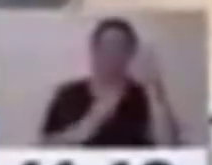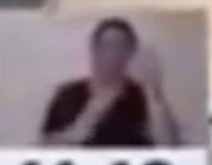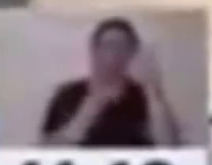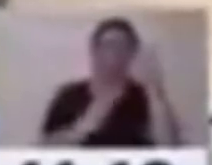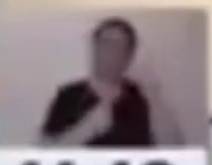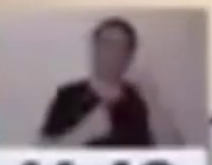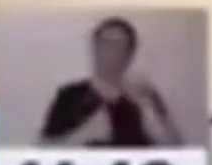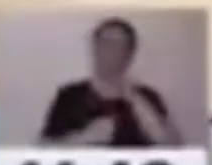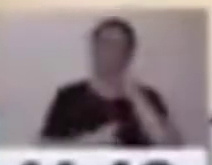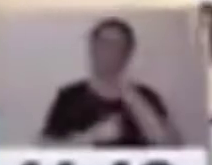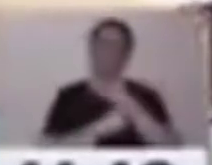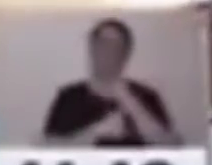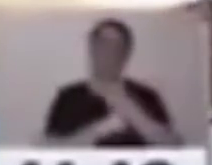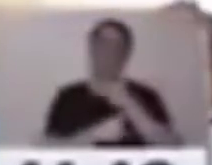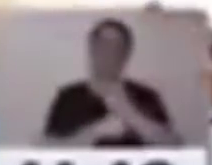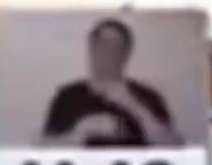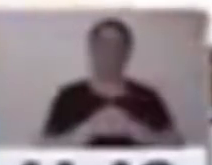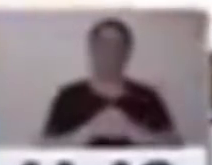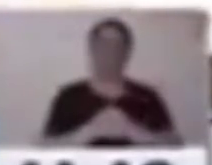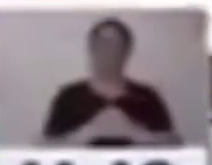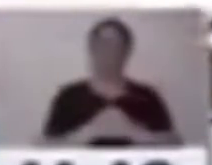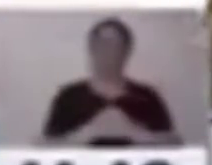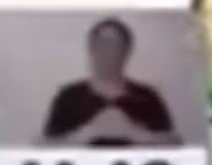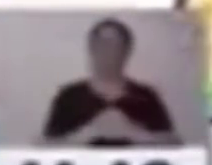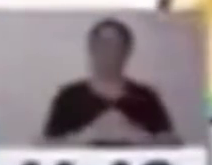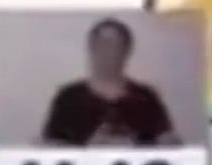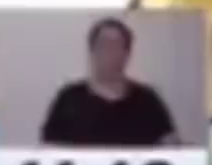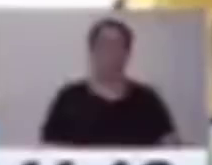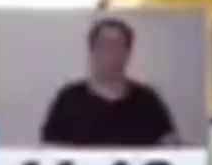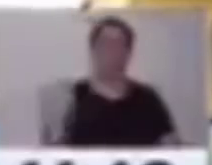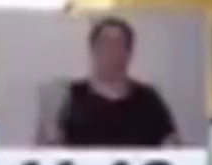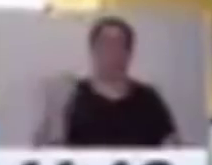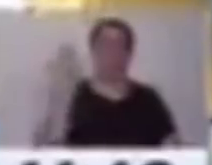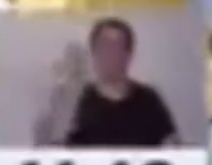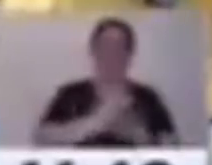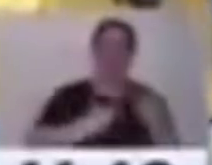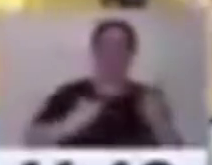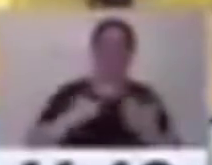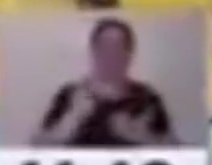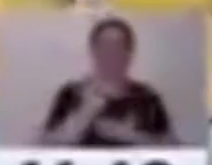bayanihan to recover as one act o yung tinatawag natin na Bayanihan 2.